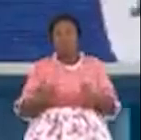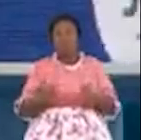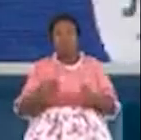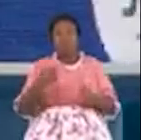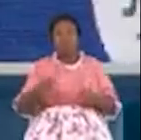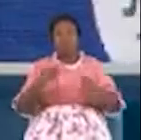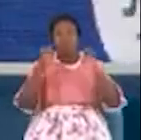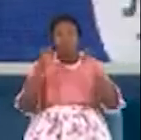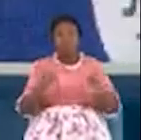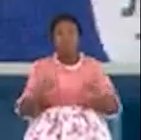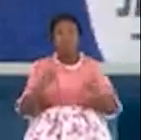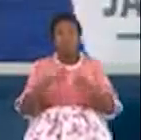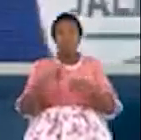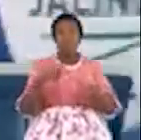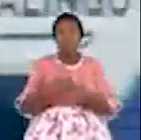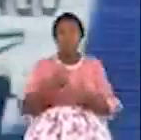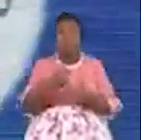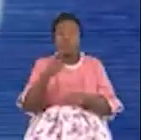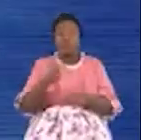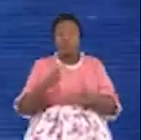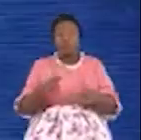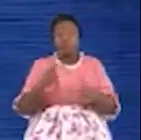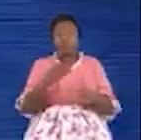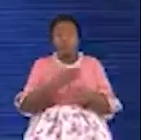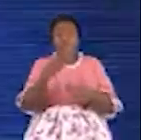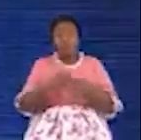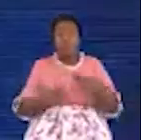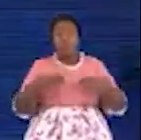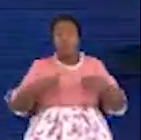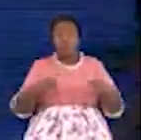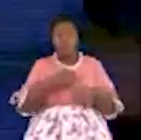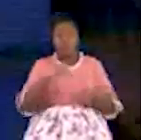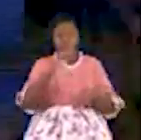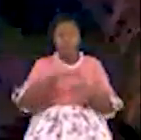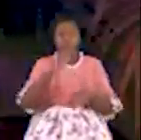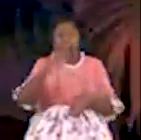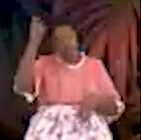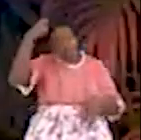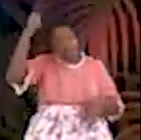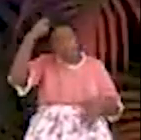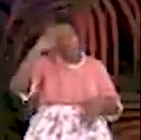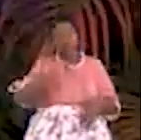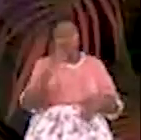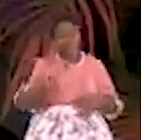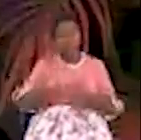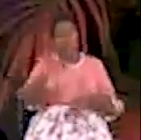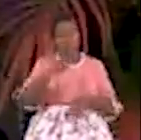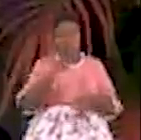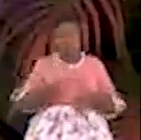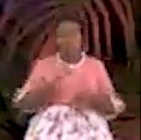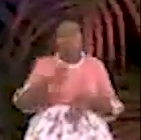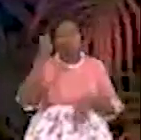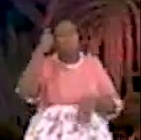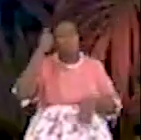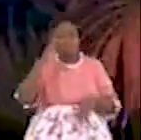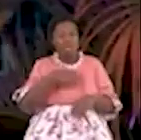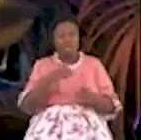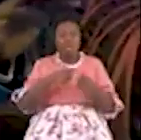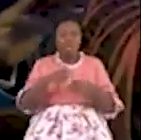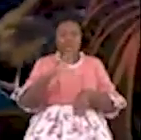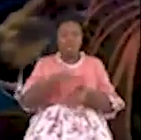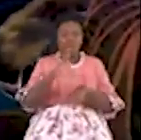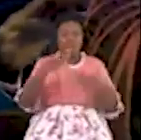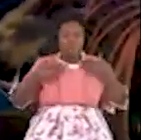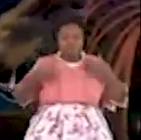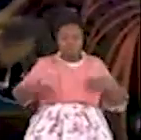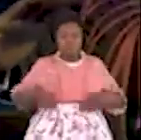ike nke ime ka ị nwere onwe gị, ọ ga-emetụ amamihe gị, wee metụ obi gị, wee